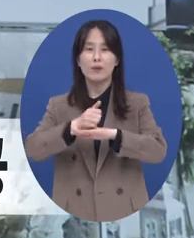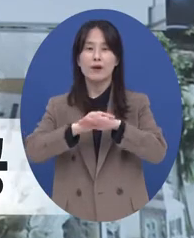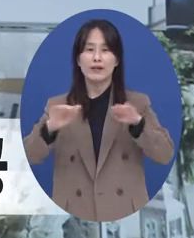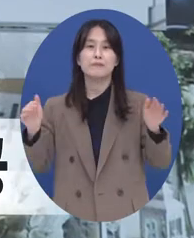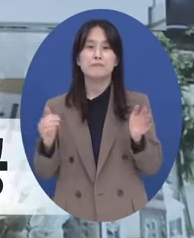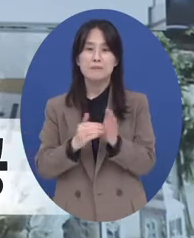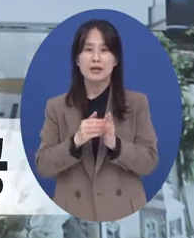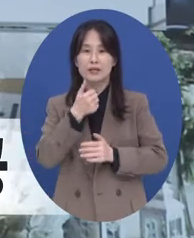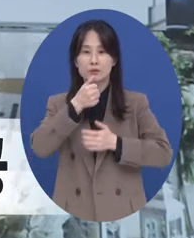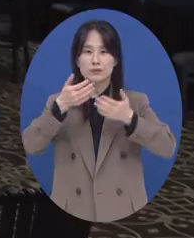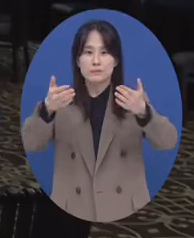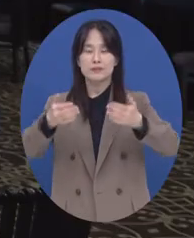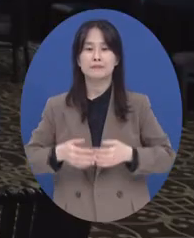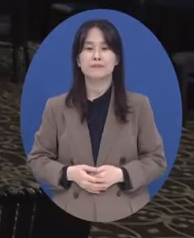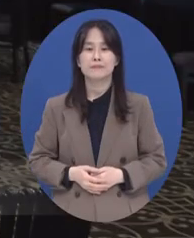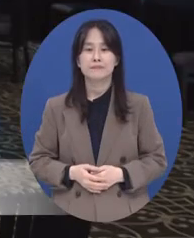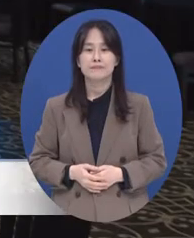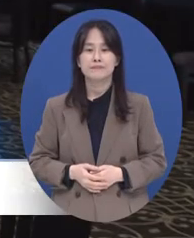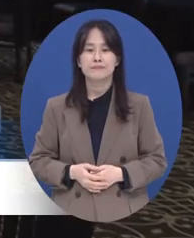보도입니다